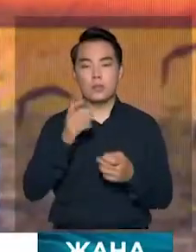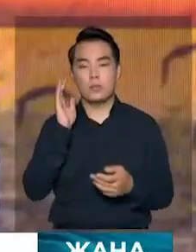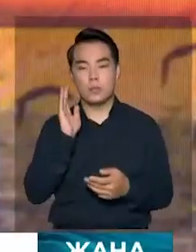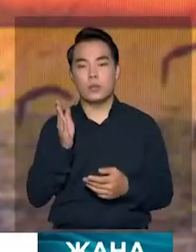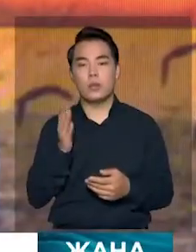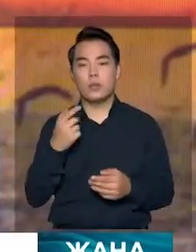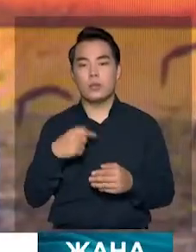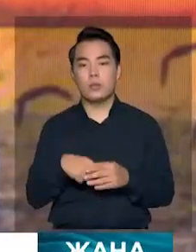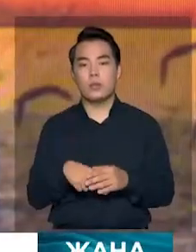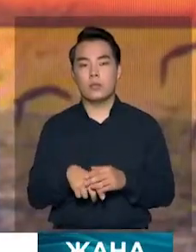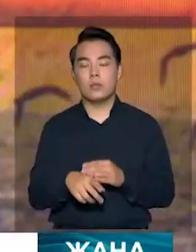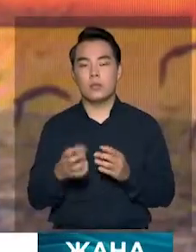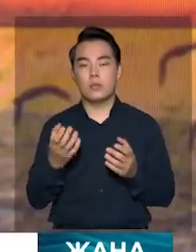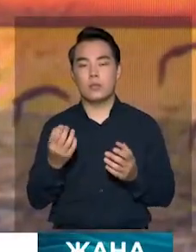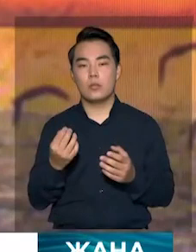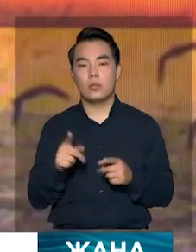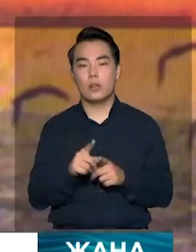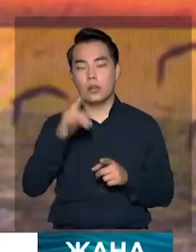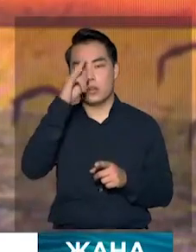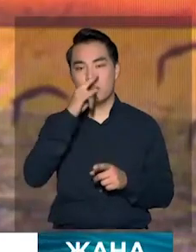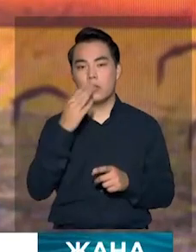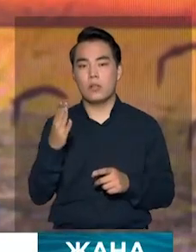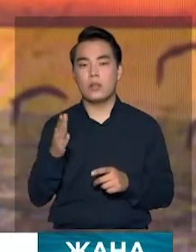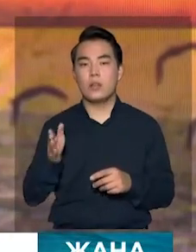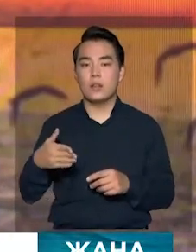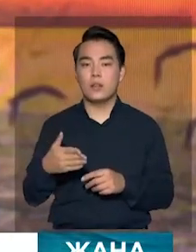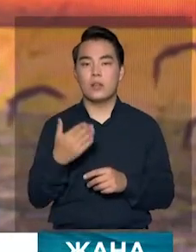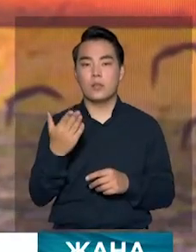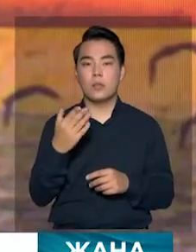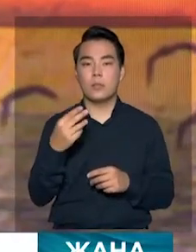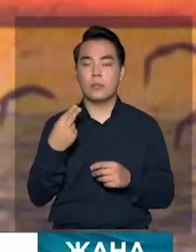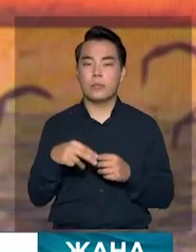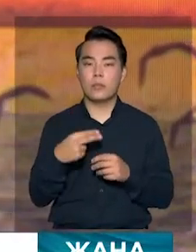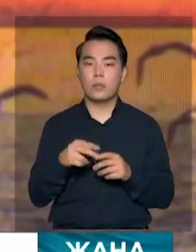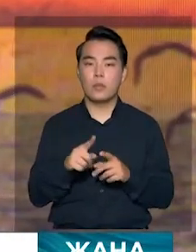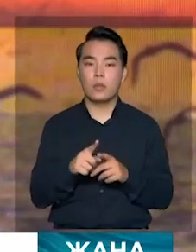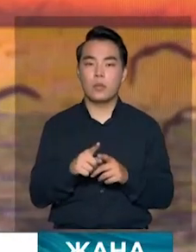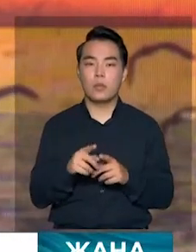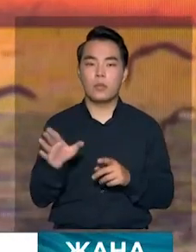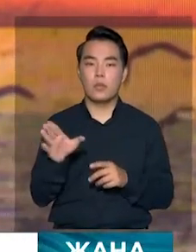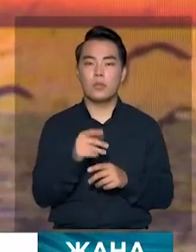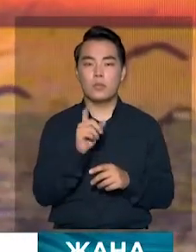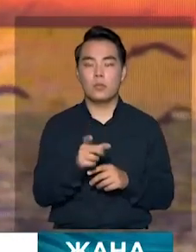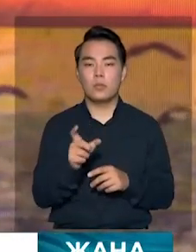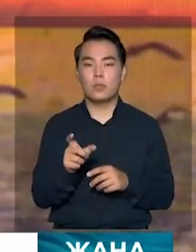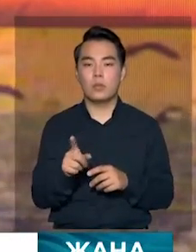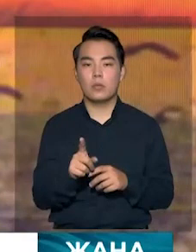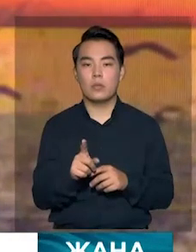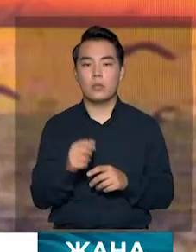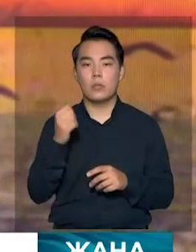мынау біздің Қазақстанда көбінесе мынау балық өнімдеріне қарағанда ел жұрт